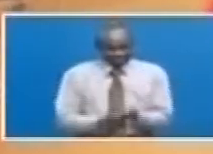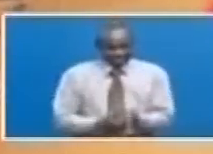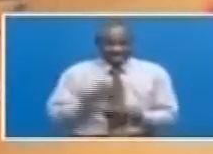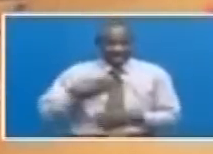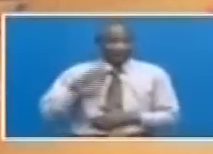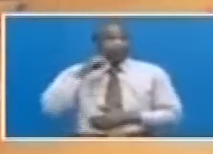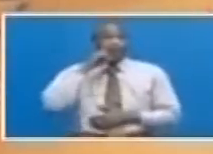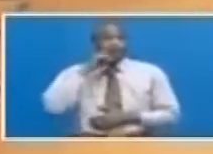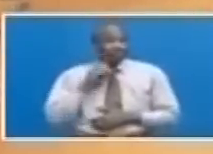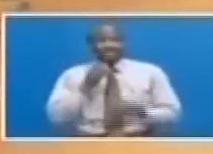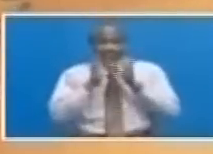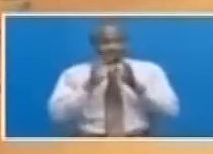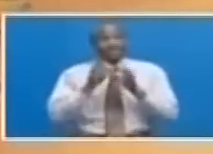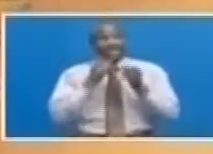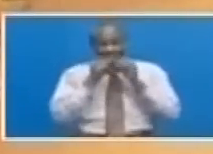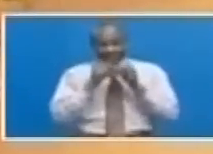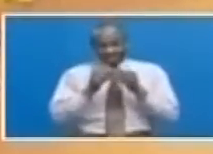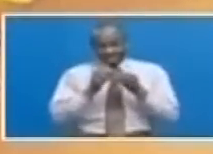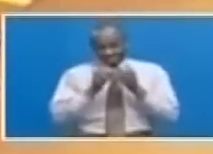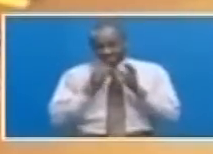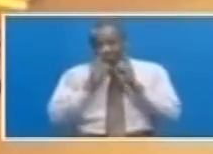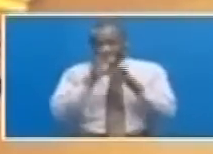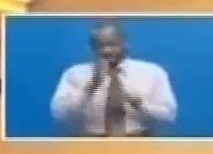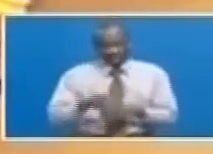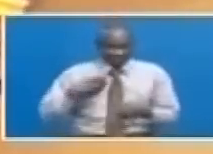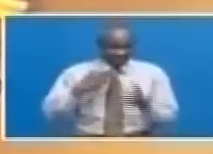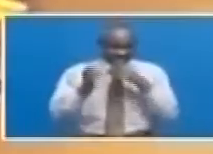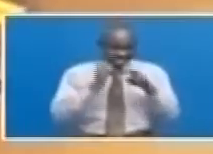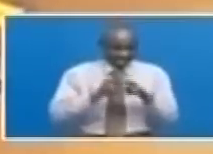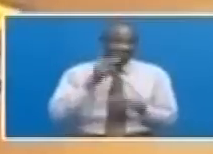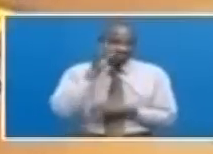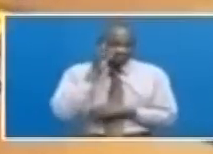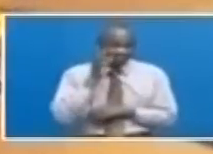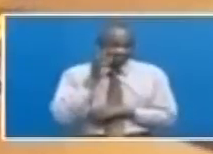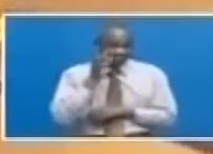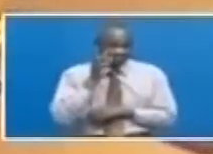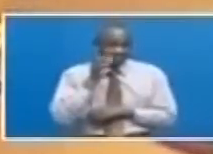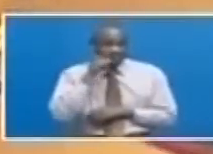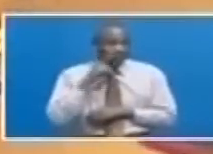basi namshike shike hiyo kwenye makala hayo maalum kutoka kaunti ya Migori.